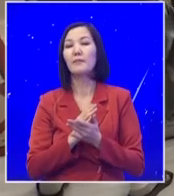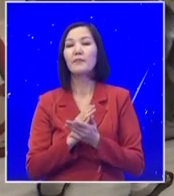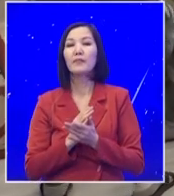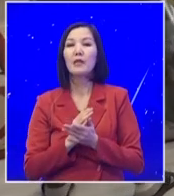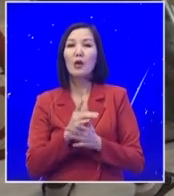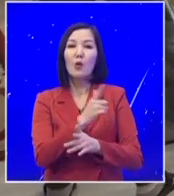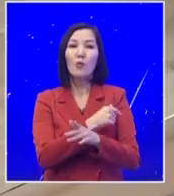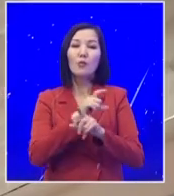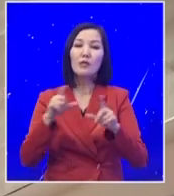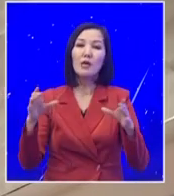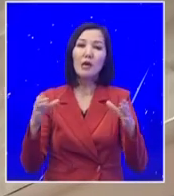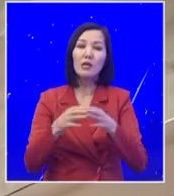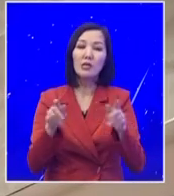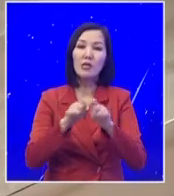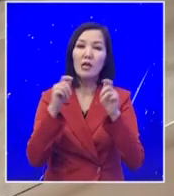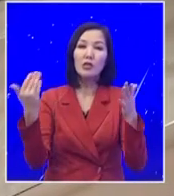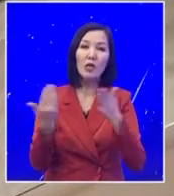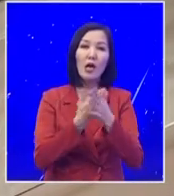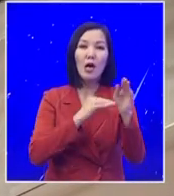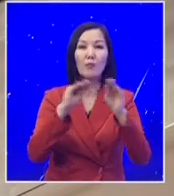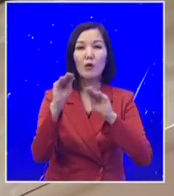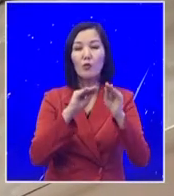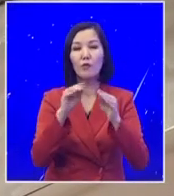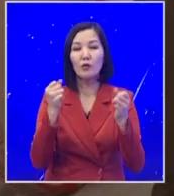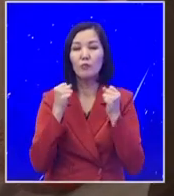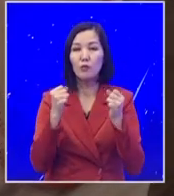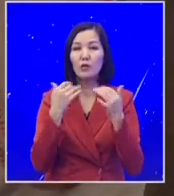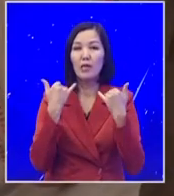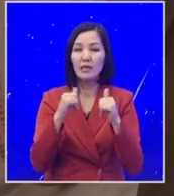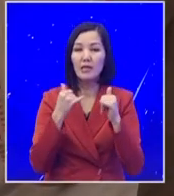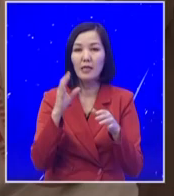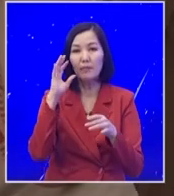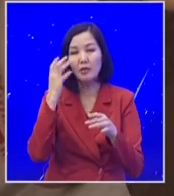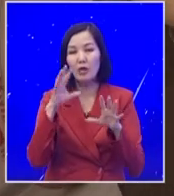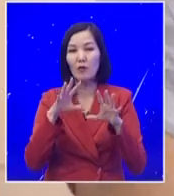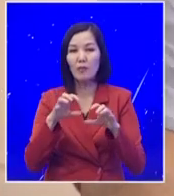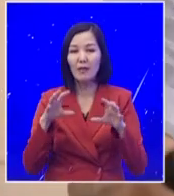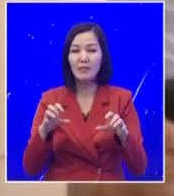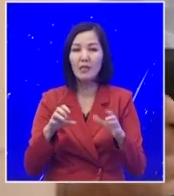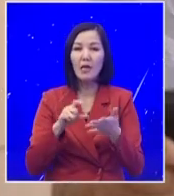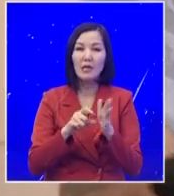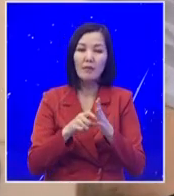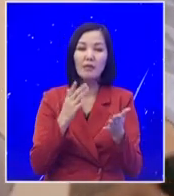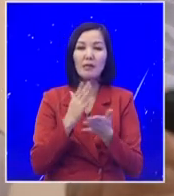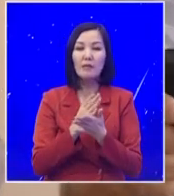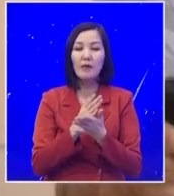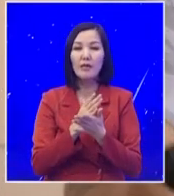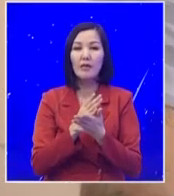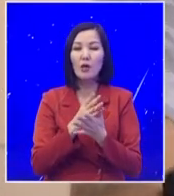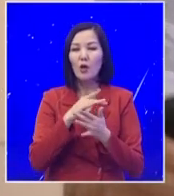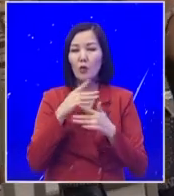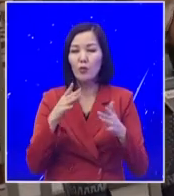жанынан ашылған бөлім заманға сай жабдықталған. Спортзал, асхана, психология, массаж және тағы да басқа кабинеттері бар. Олардың